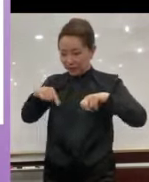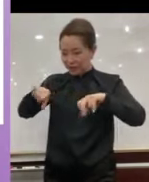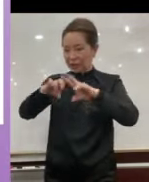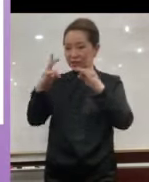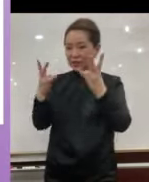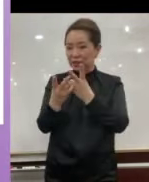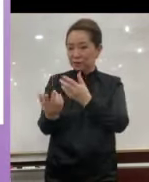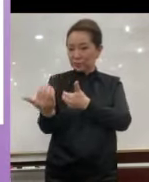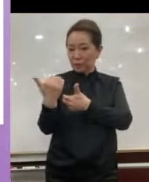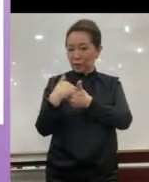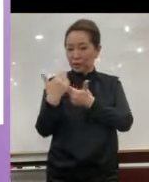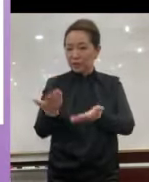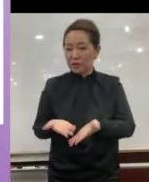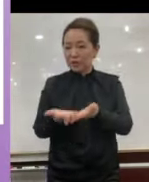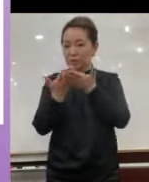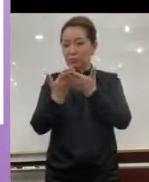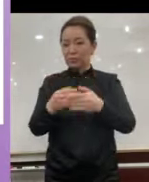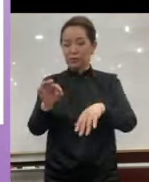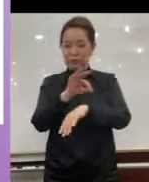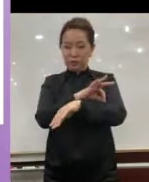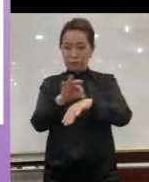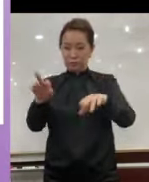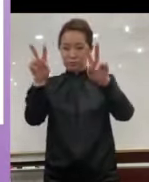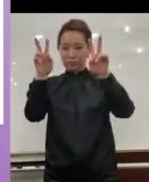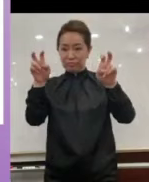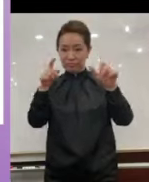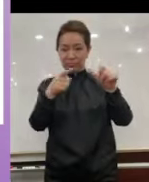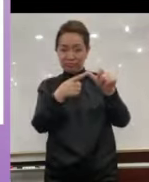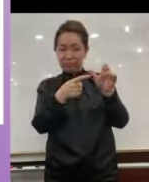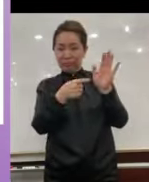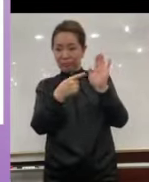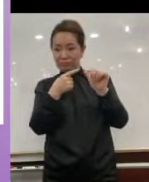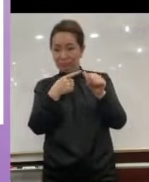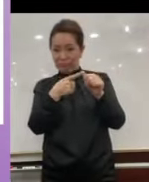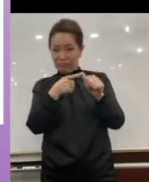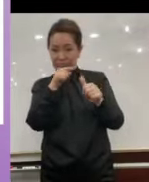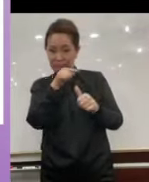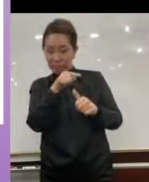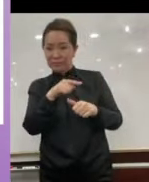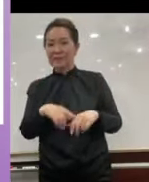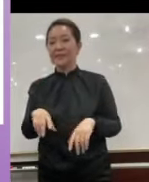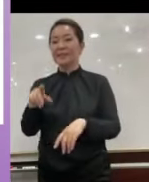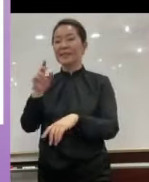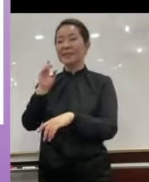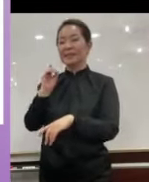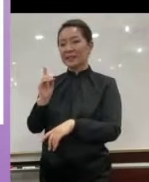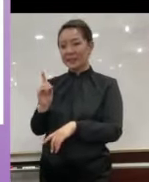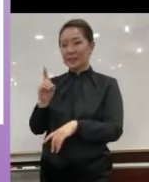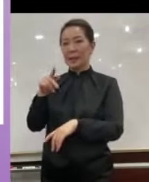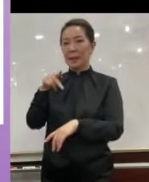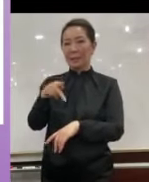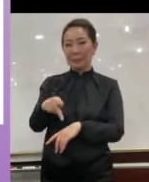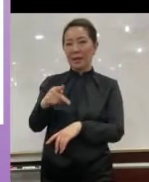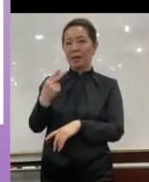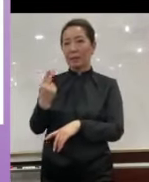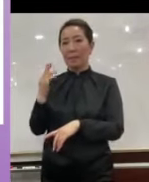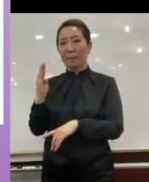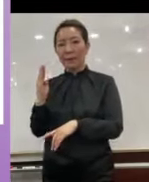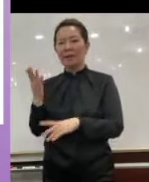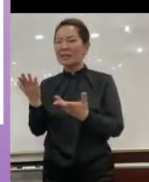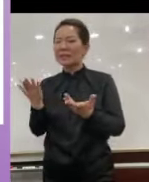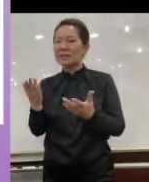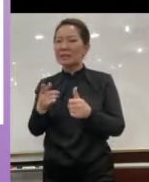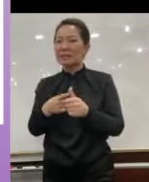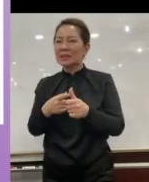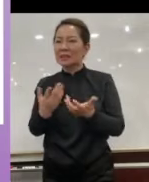төсөл гэдэг нэртэй байгаа. За тэгэхээр DPAP гэдэг нэр хаанаас яаж бий болсон бэ? DPAP гэж